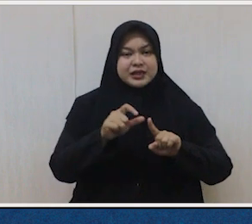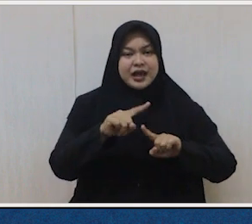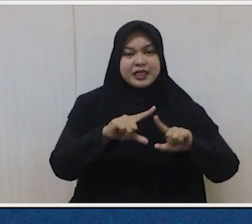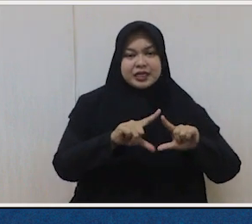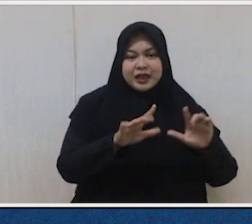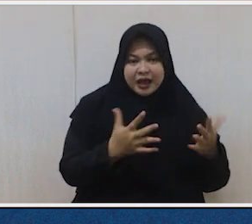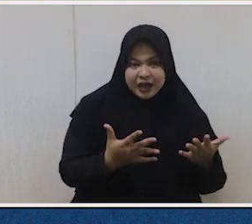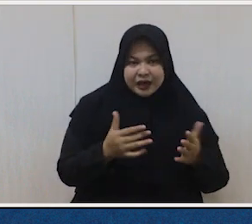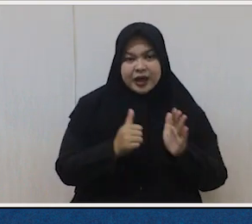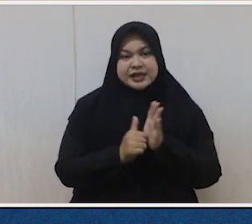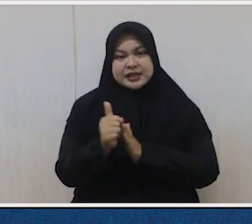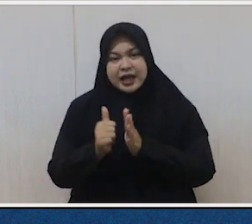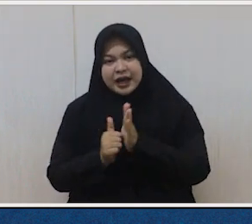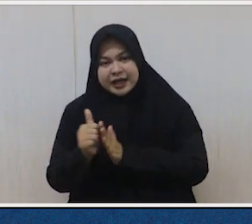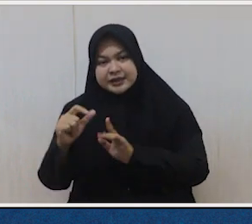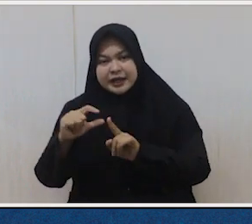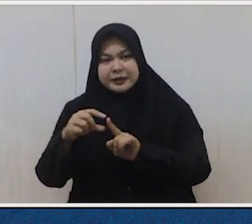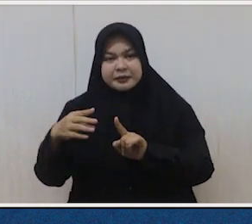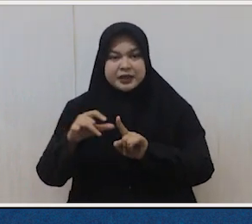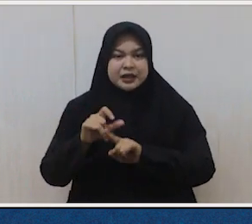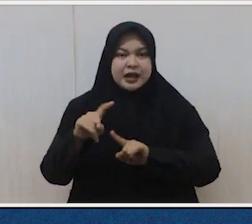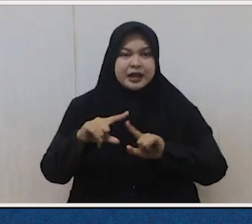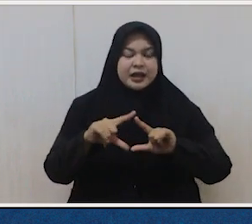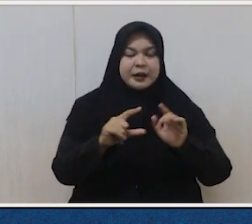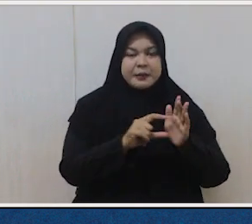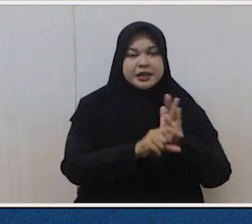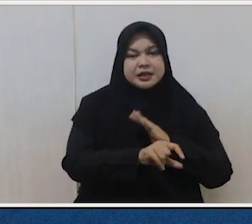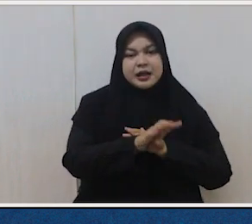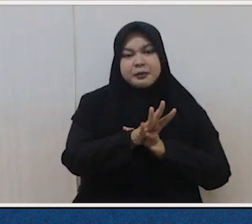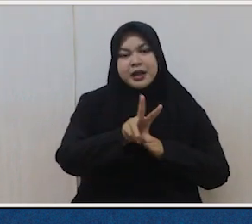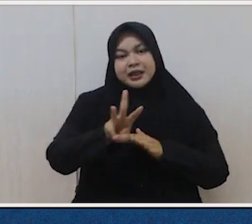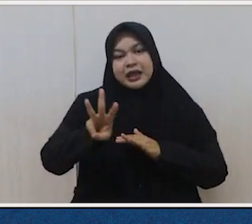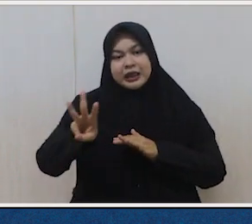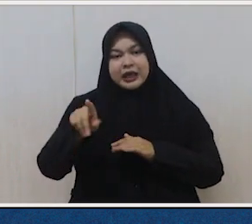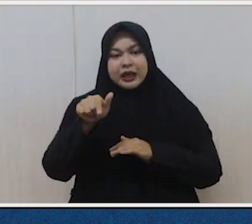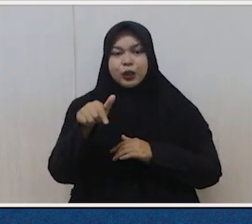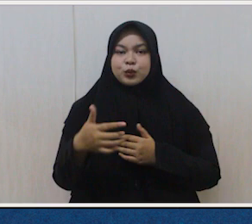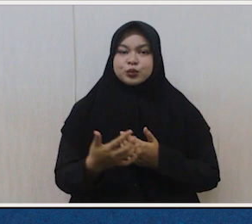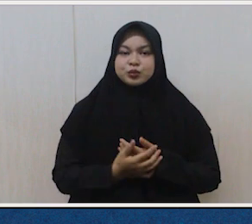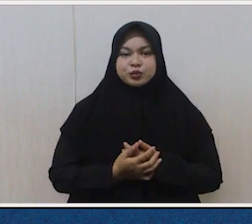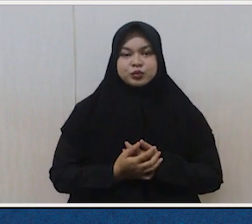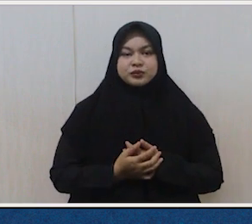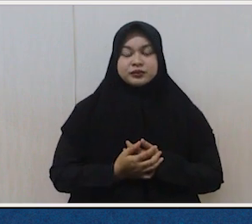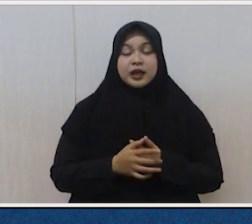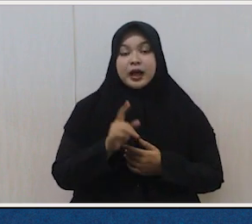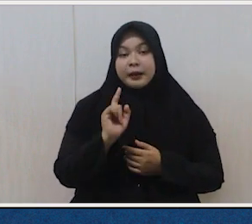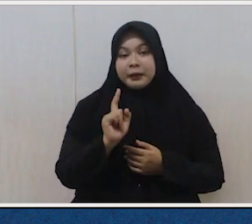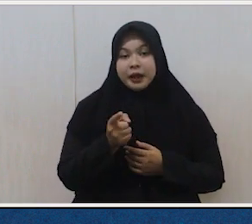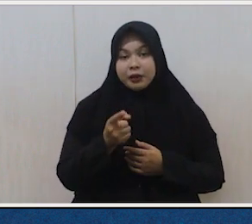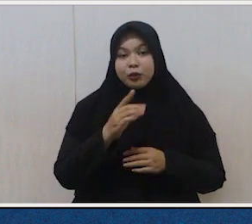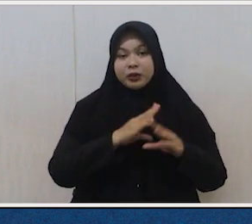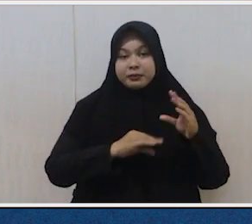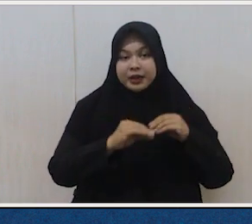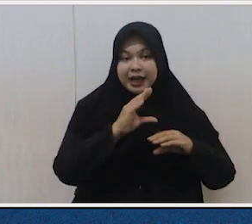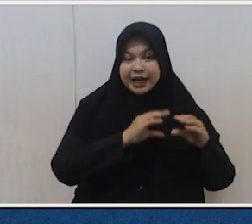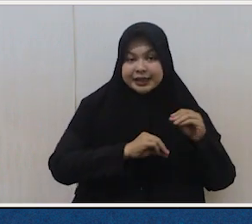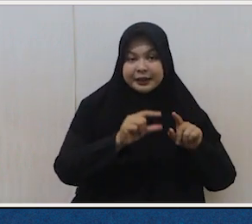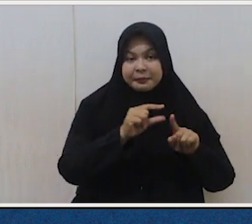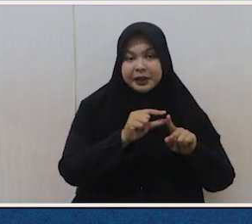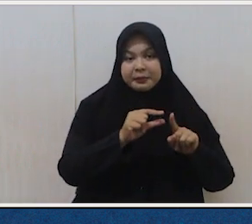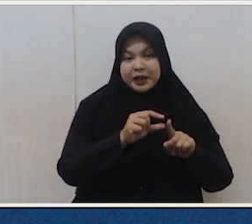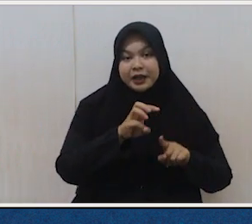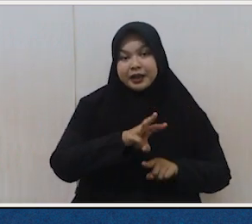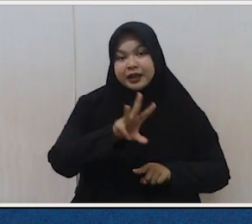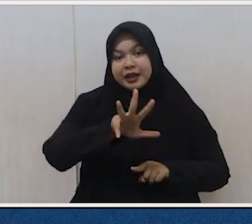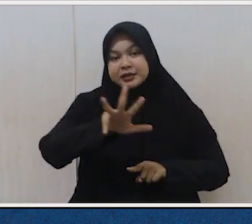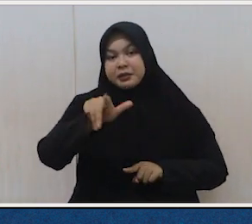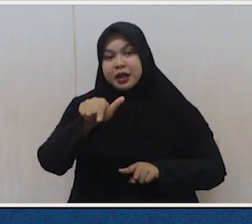Ke acara-acara perdata gitu ya yang pasal 433 itu jadi memang Eh pada saat pembahasan